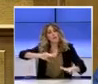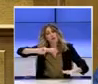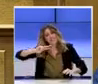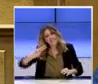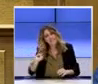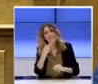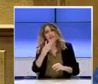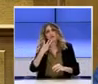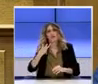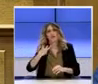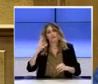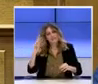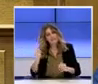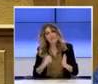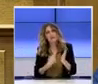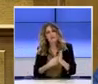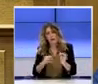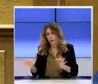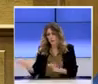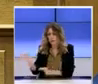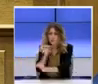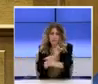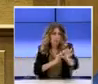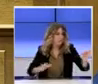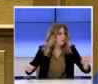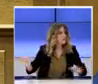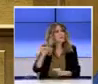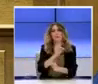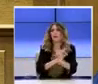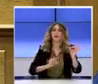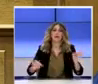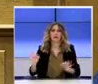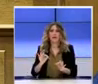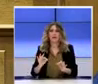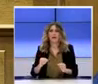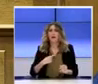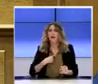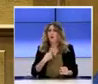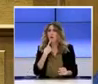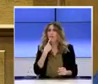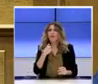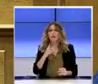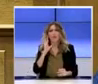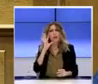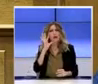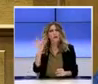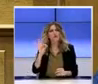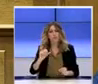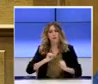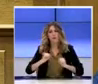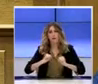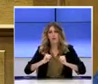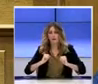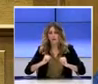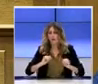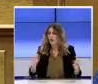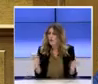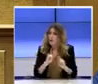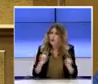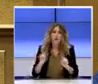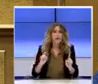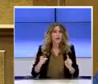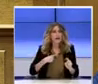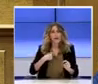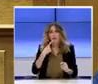Το θέμα όμως είναι ότι δεν τα λέμε αυτά για να φοβήσουμε ή να φοβηθούμε. Για